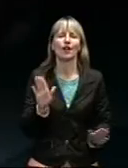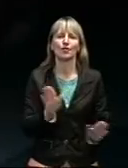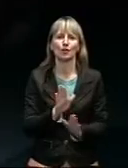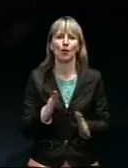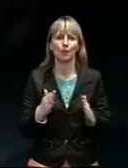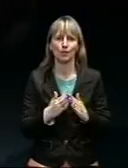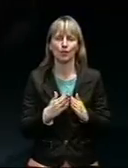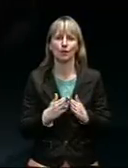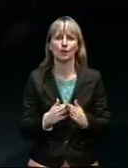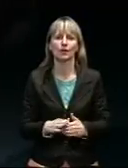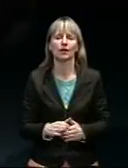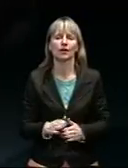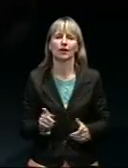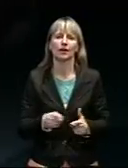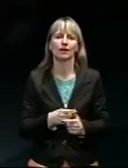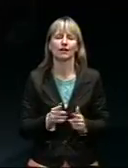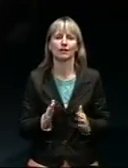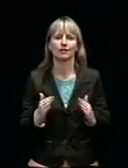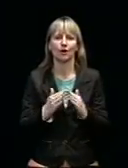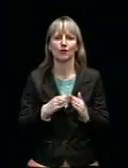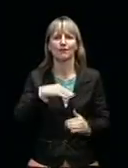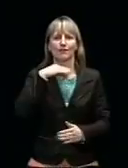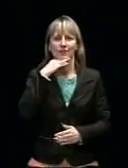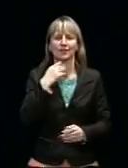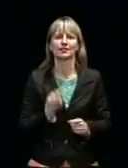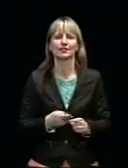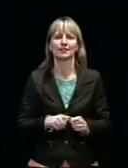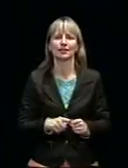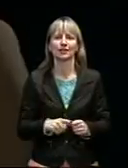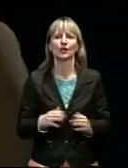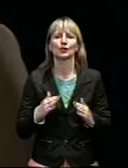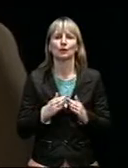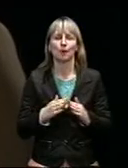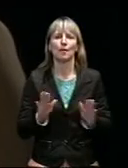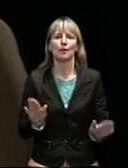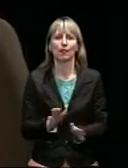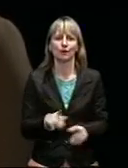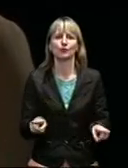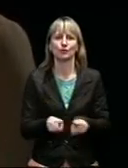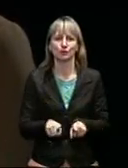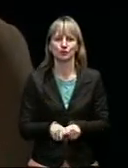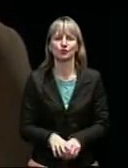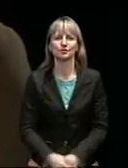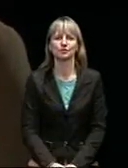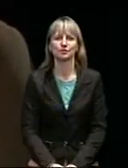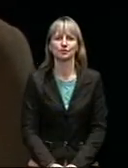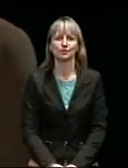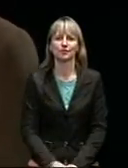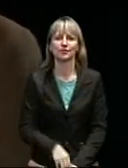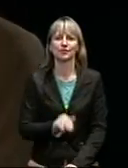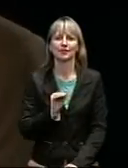чи на роботі вистачає цього? А дома пою обязательно, правда,